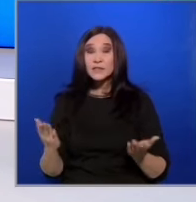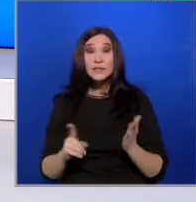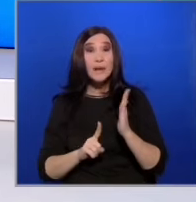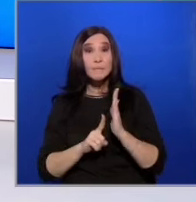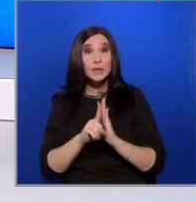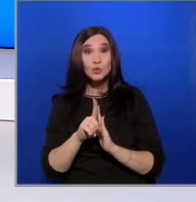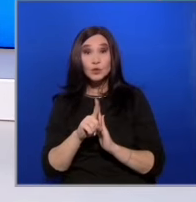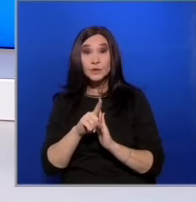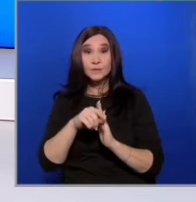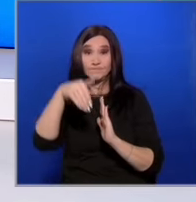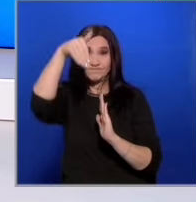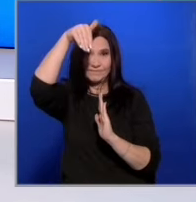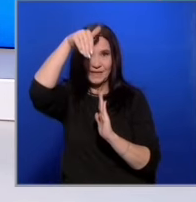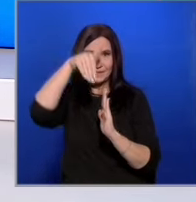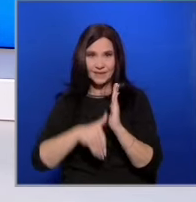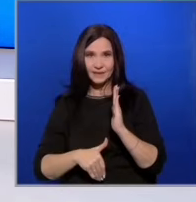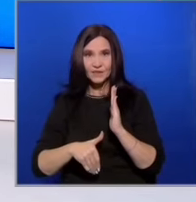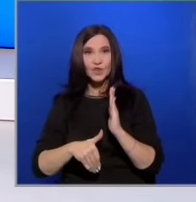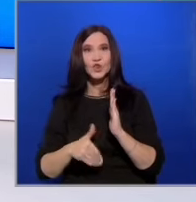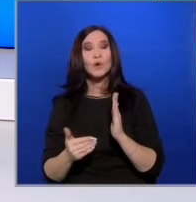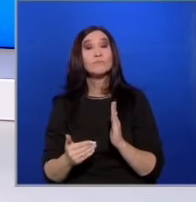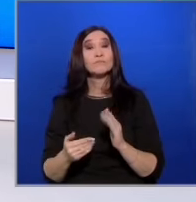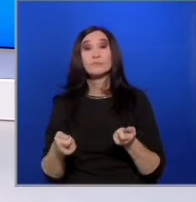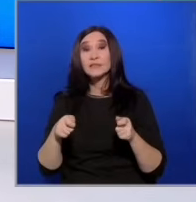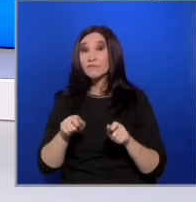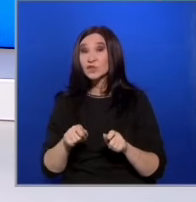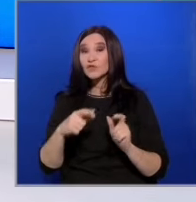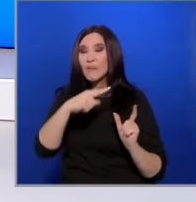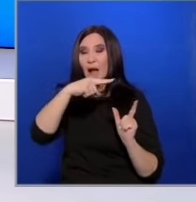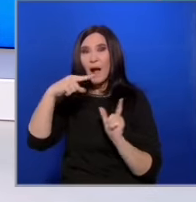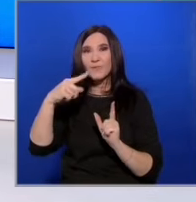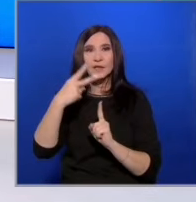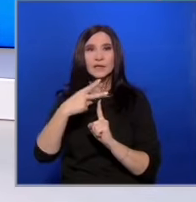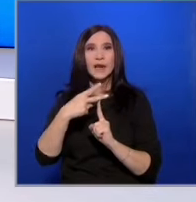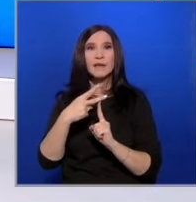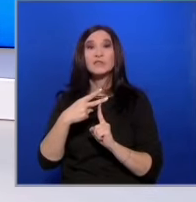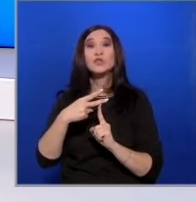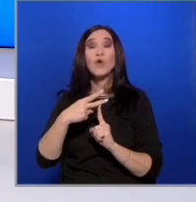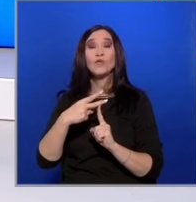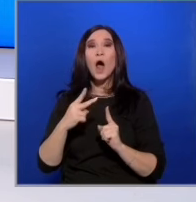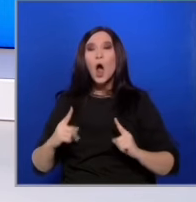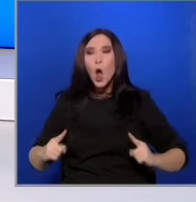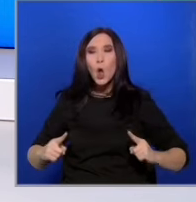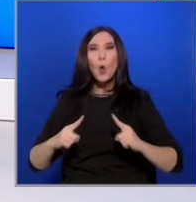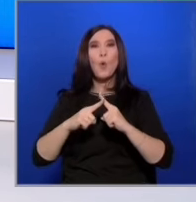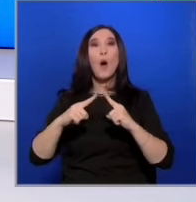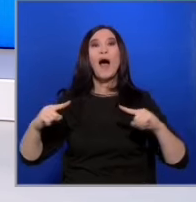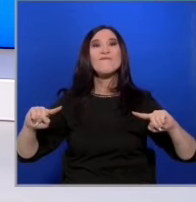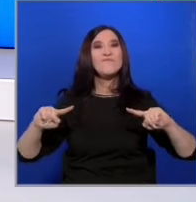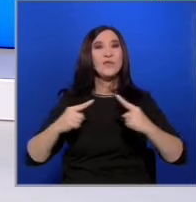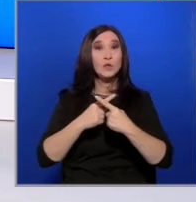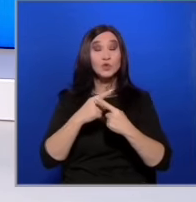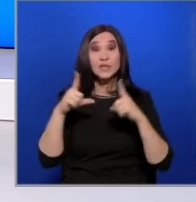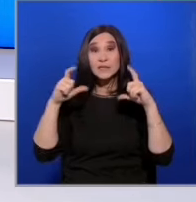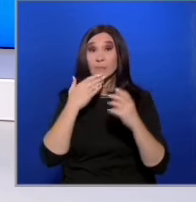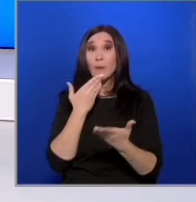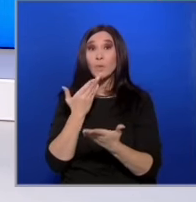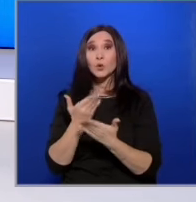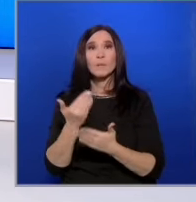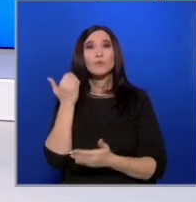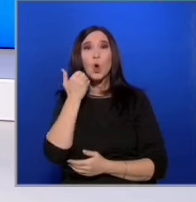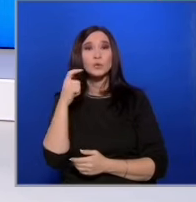температурите да тръгнат надолу завършваме с кадър на телевизионната кула на витоша за снимката благодарим на доброслав